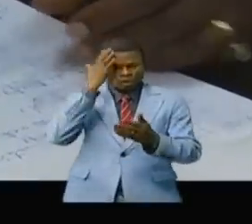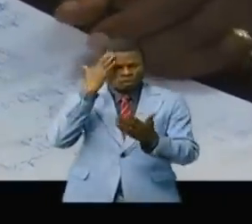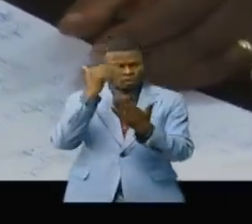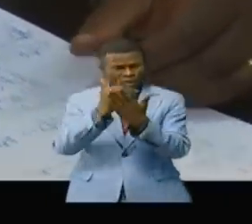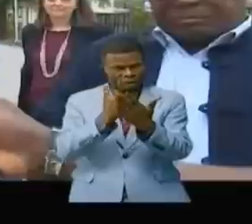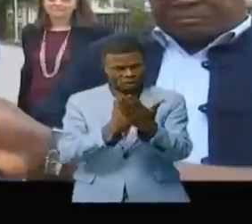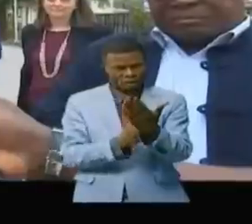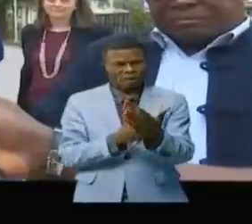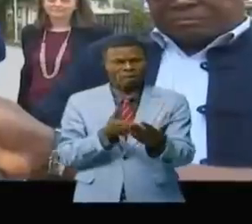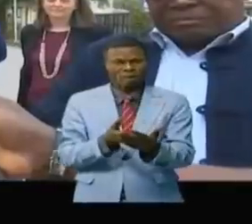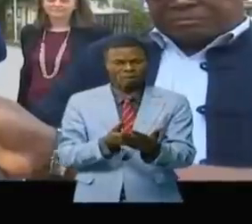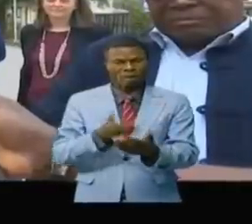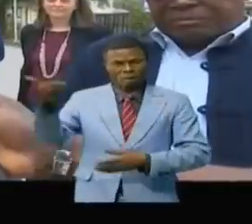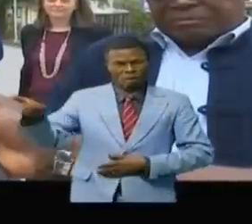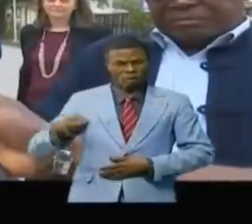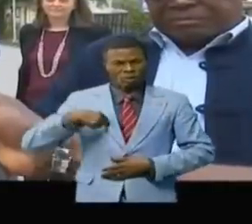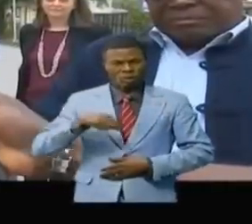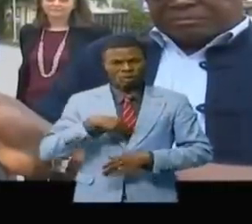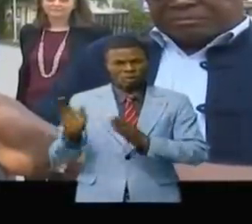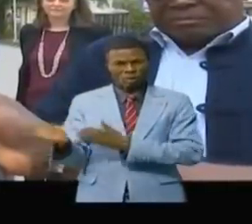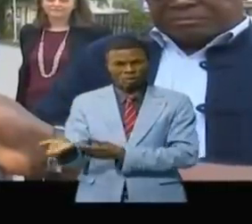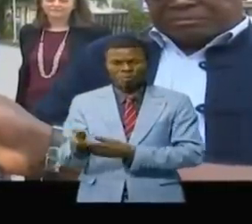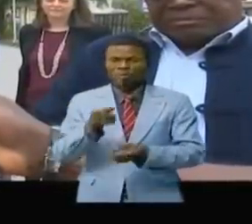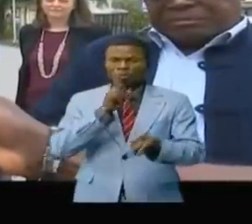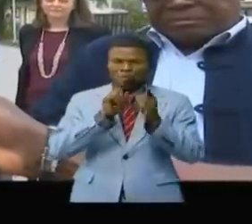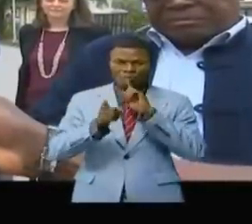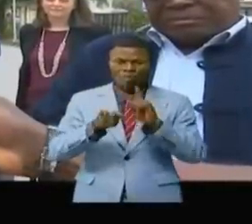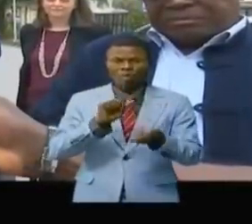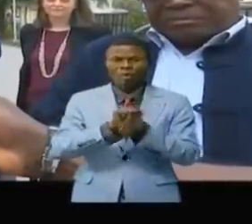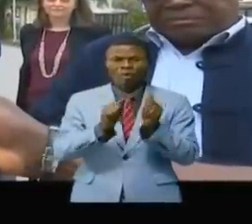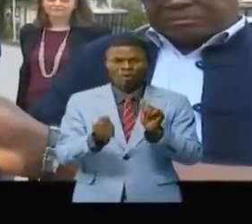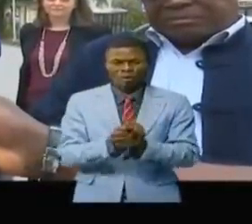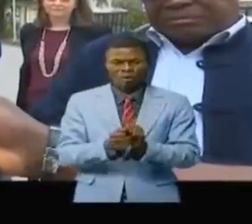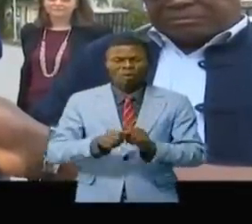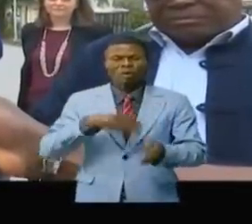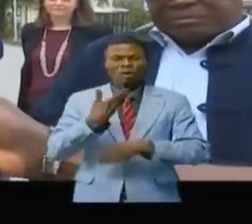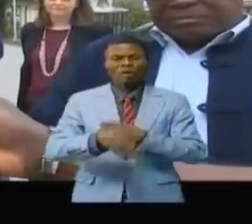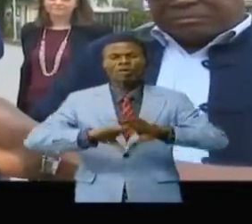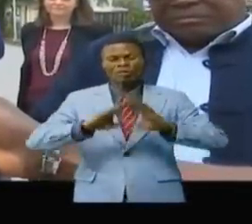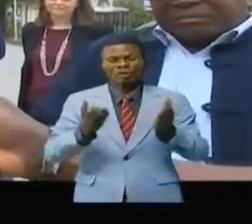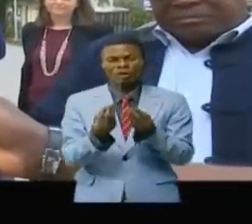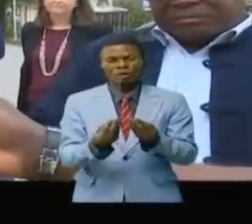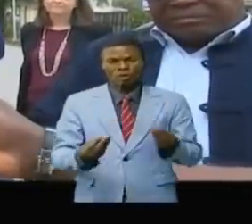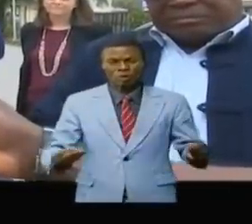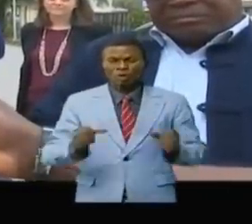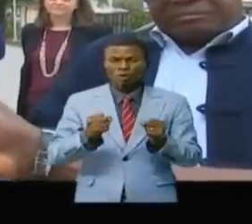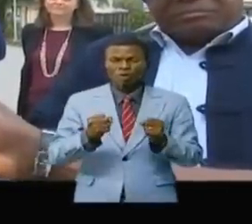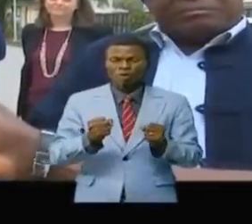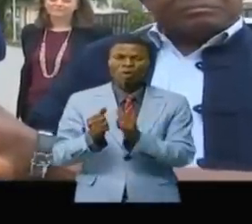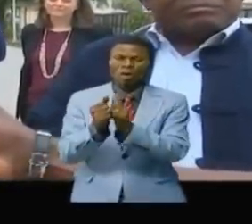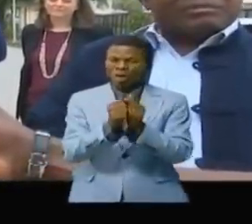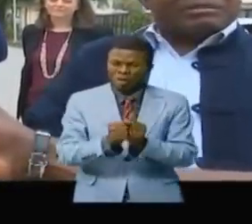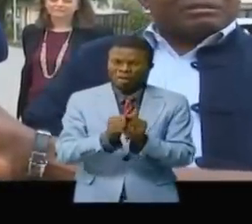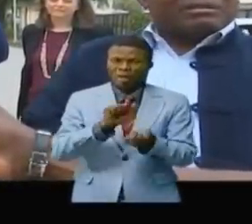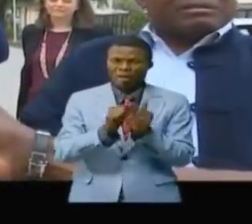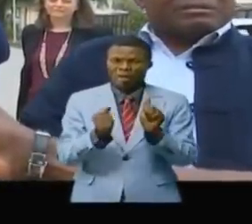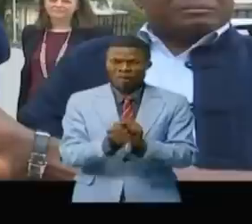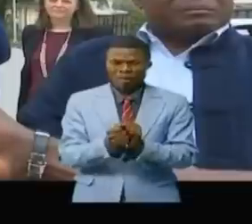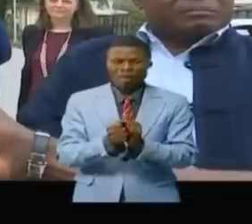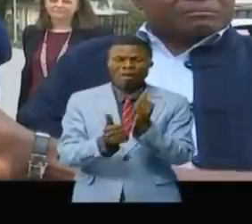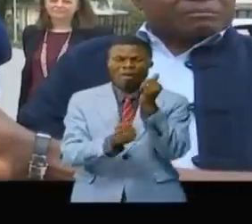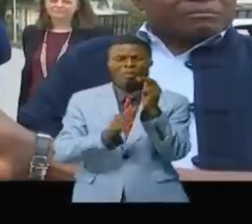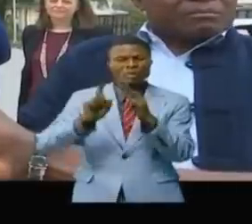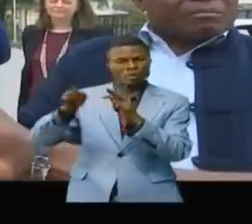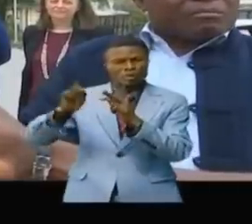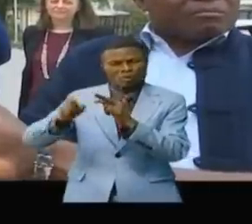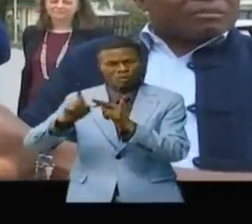conjointement. Donc nous avons été reçus ce matin pour parler un peu de comment on pourrait trouver des solutions durables ensemble au problème de déplacement